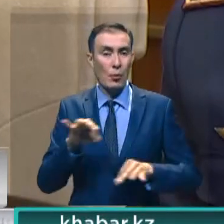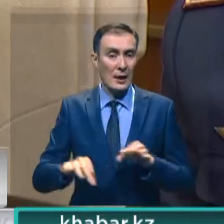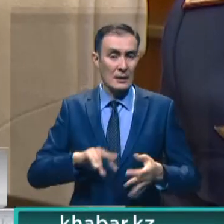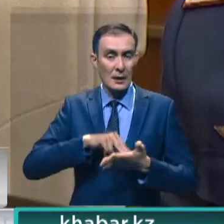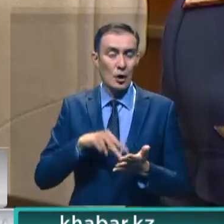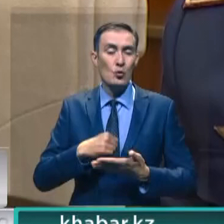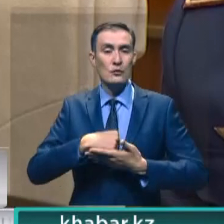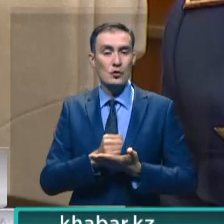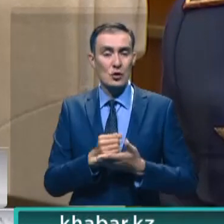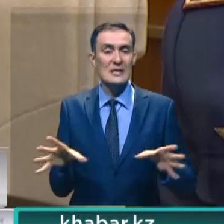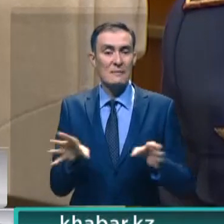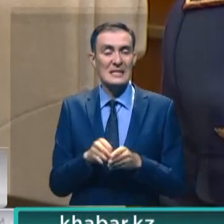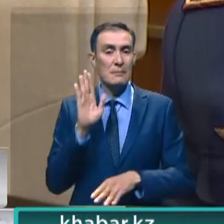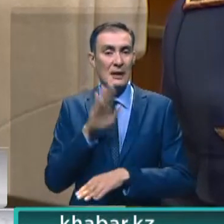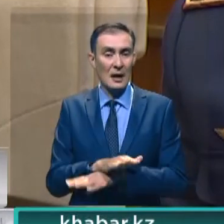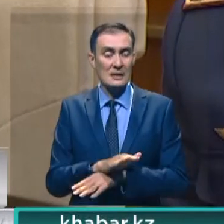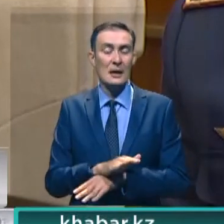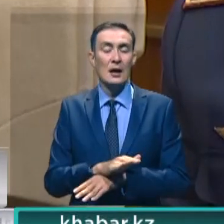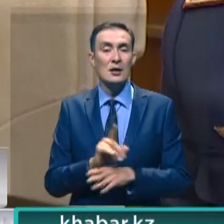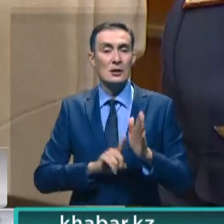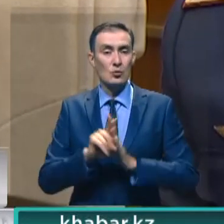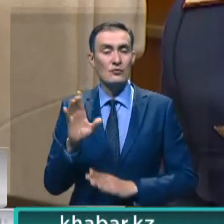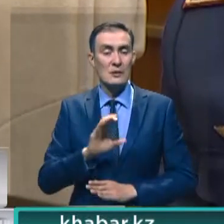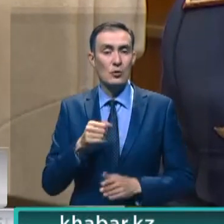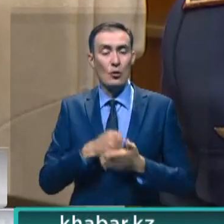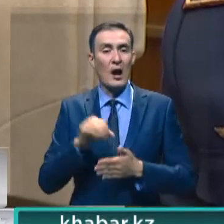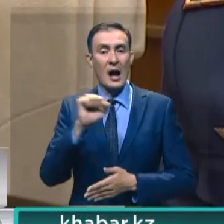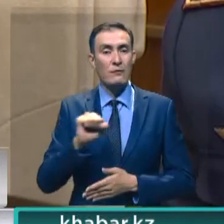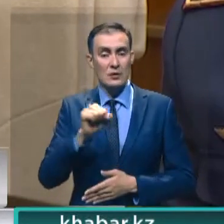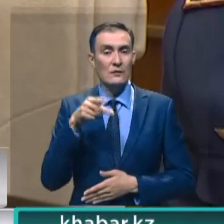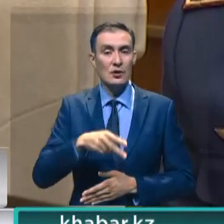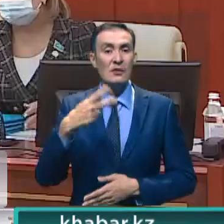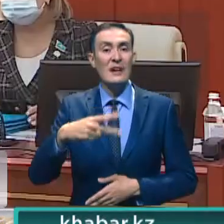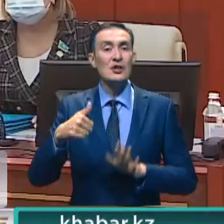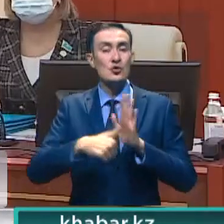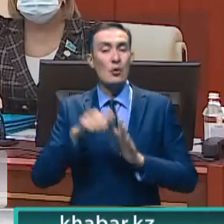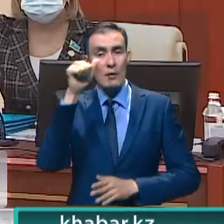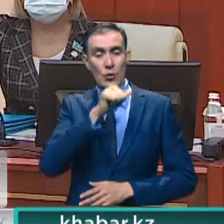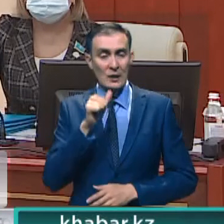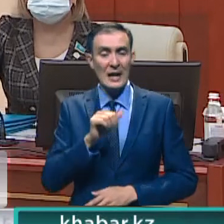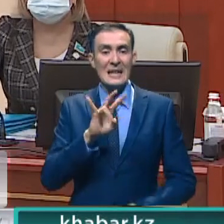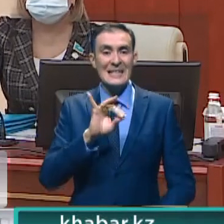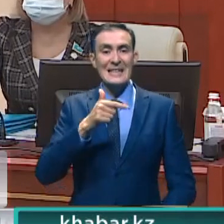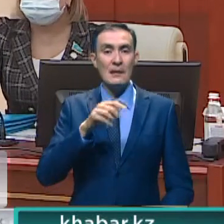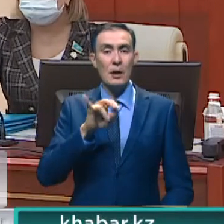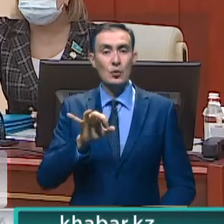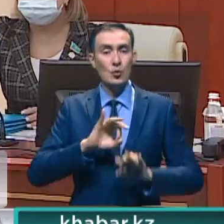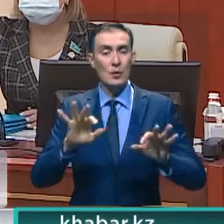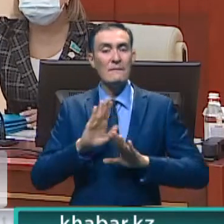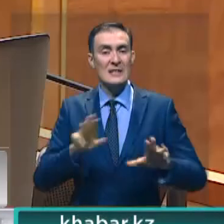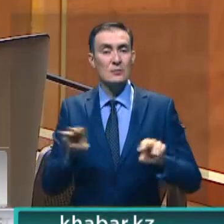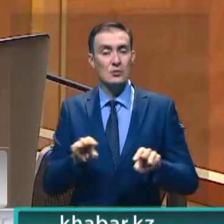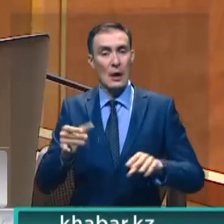нас утвержден совместный приказ. С сентября он стартует по август 2026 года. Нурлан Нигматуллин напомнил